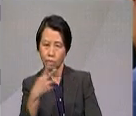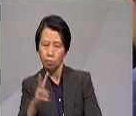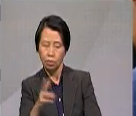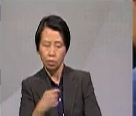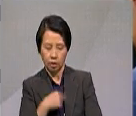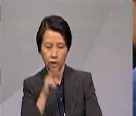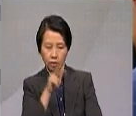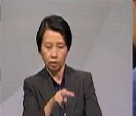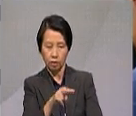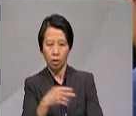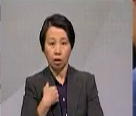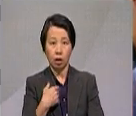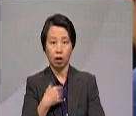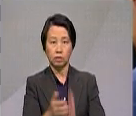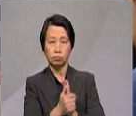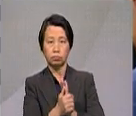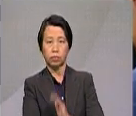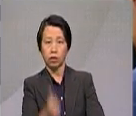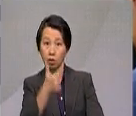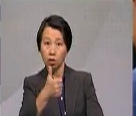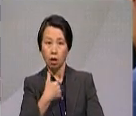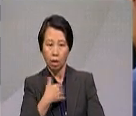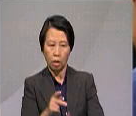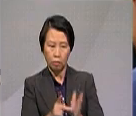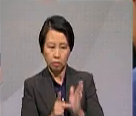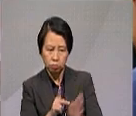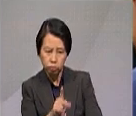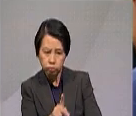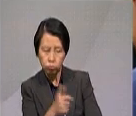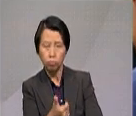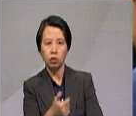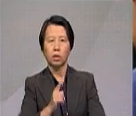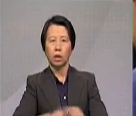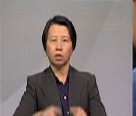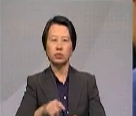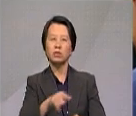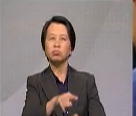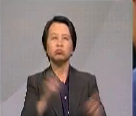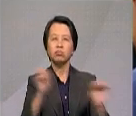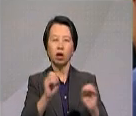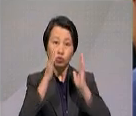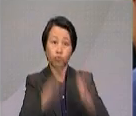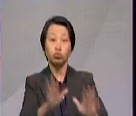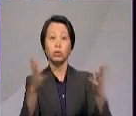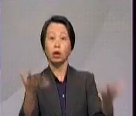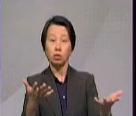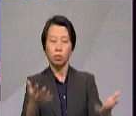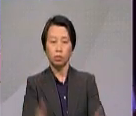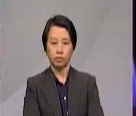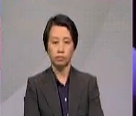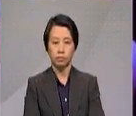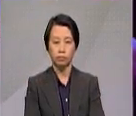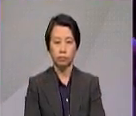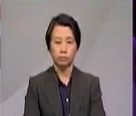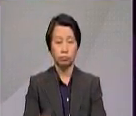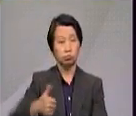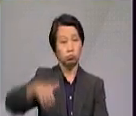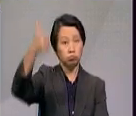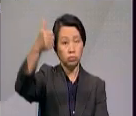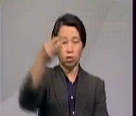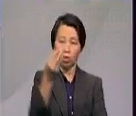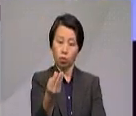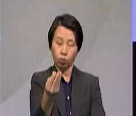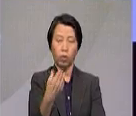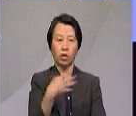punya bakat, ada dia punya skill tetapi kurang diberi tumpuan. Juara tangkis